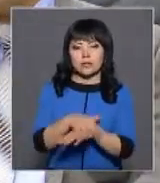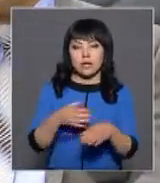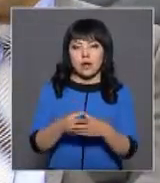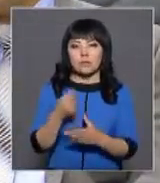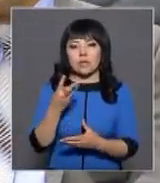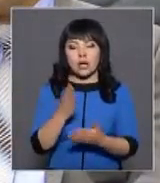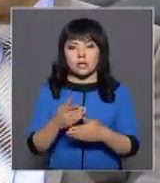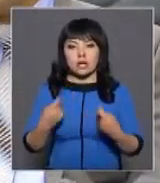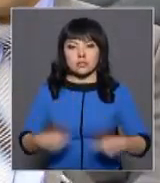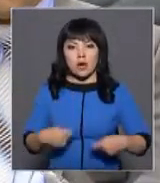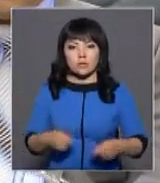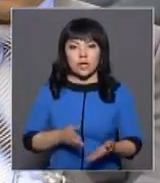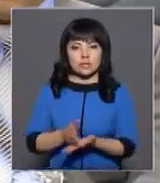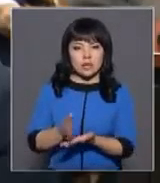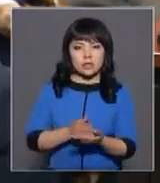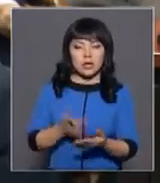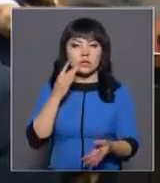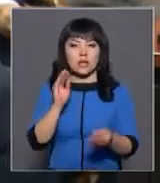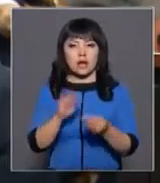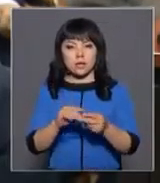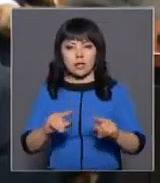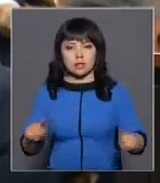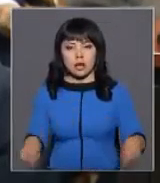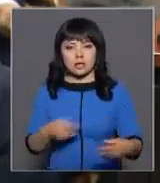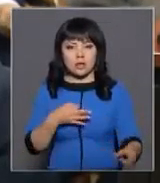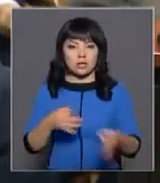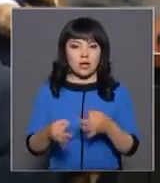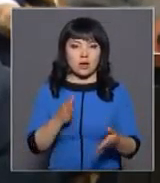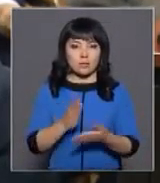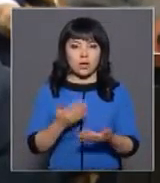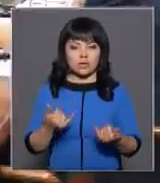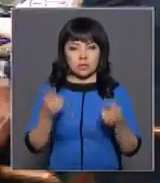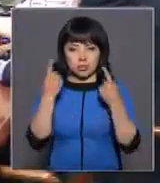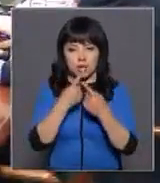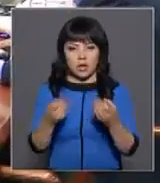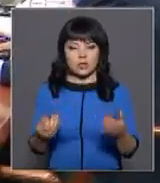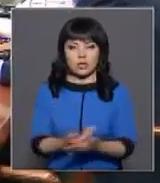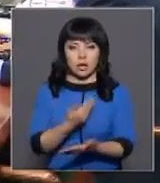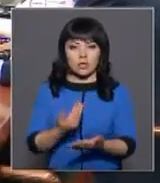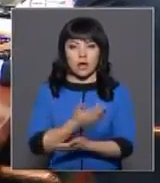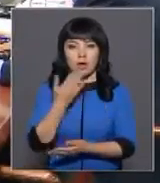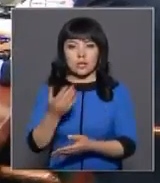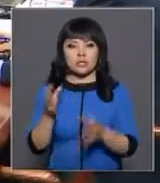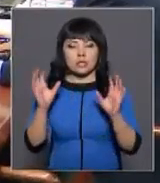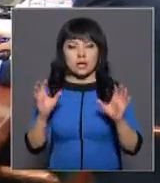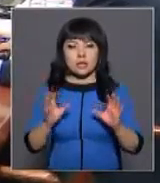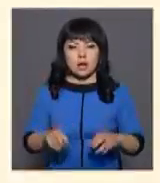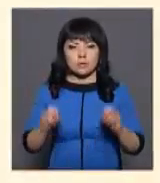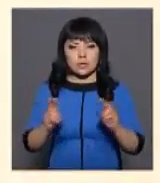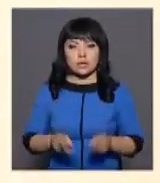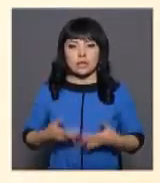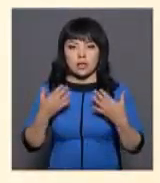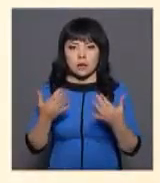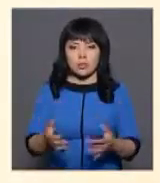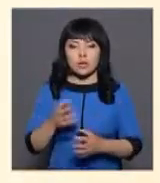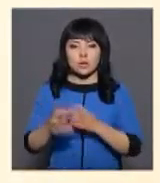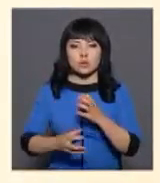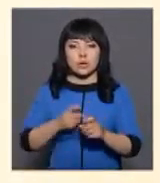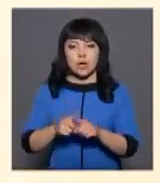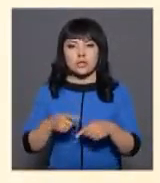бірыңғай сауда саясатын қалыптастыруға ерекше көңіл бөлуде. Аталмыш міндеттемелер ұлттық заңнама талаптарын, дүниежүзілік